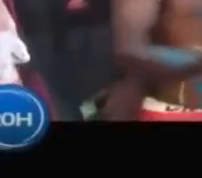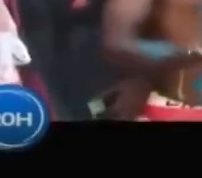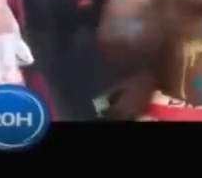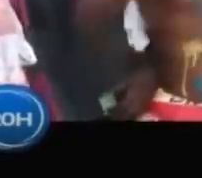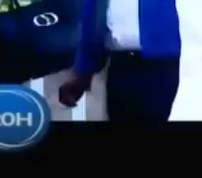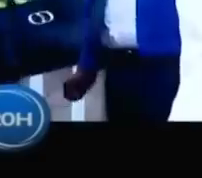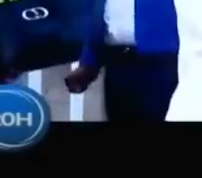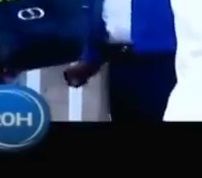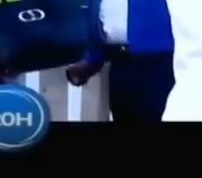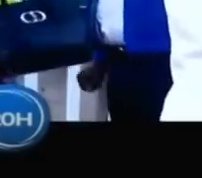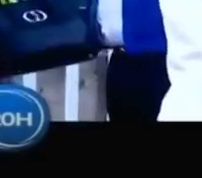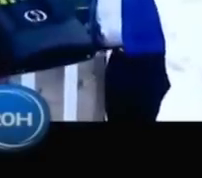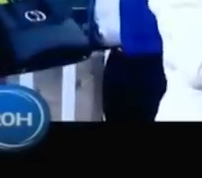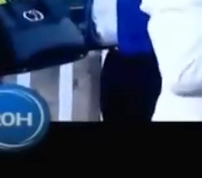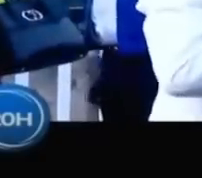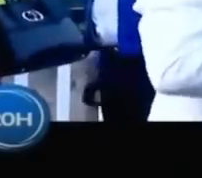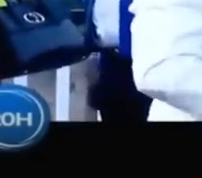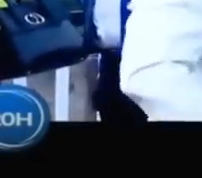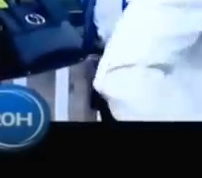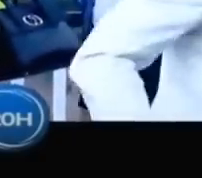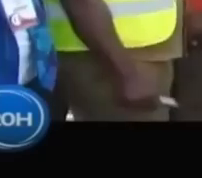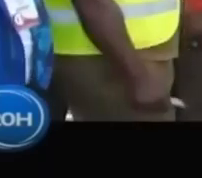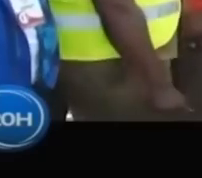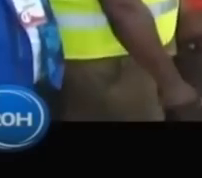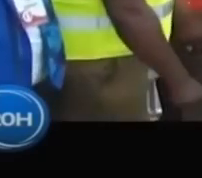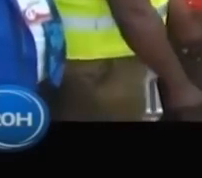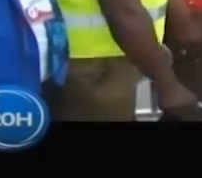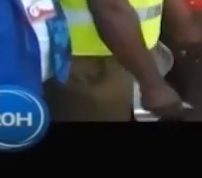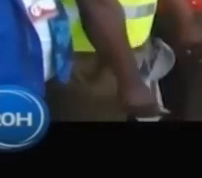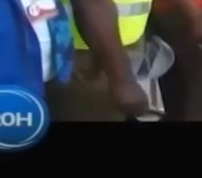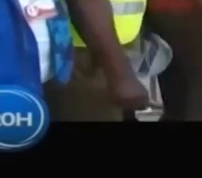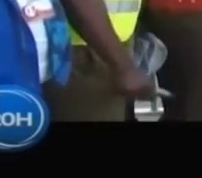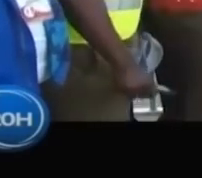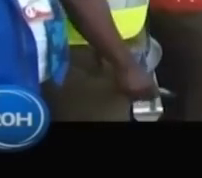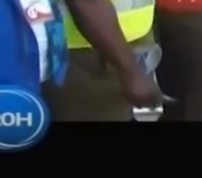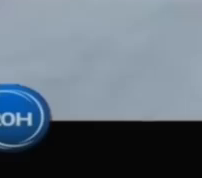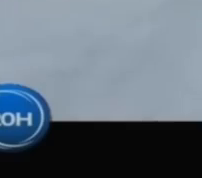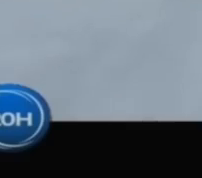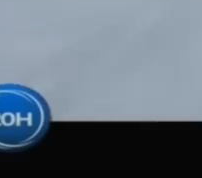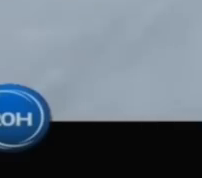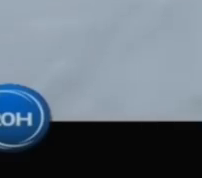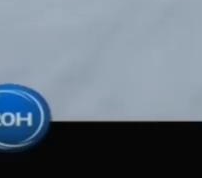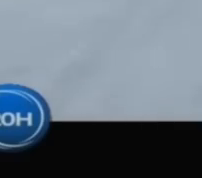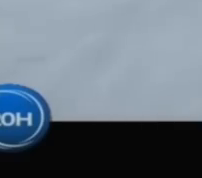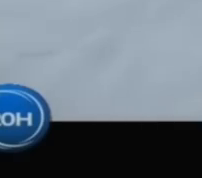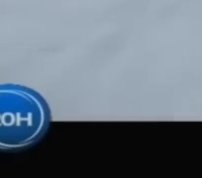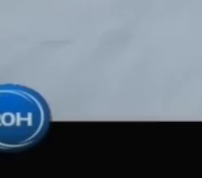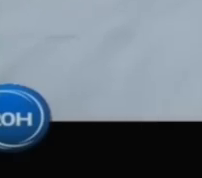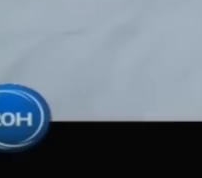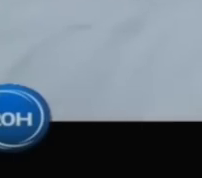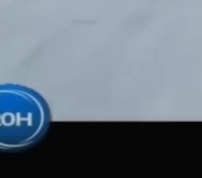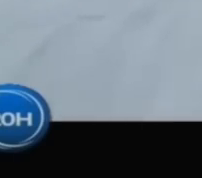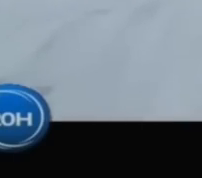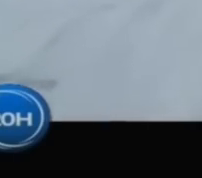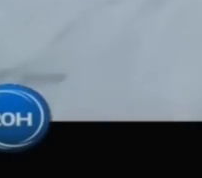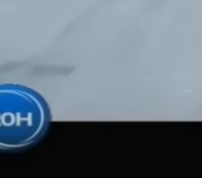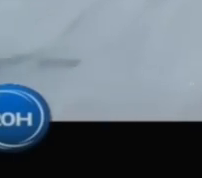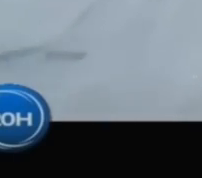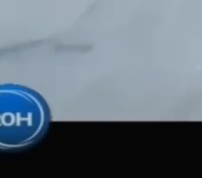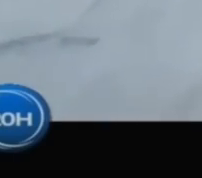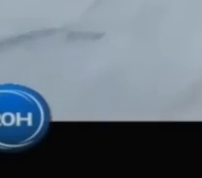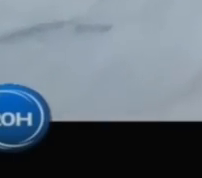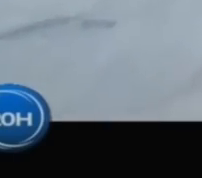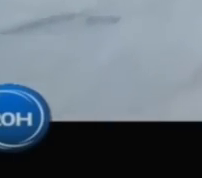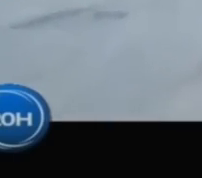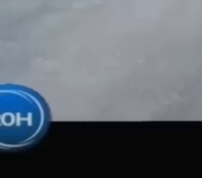Fermée à la circulation depuis 2019 pour dégradation totale, l'avenue Bongolo qui relie les communes de Kasavubu